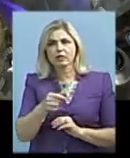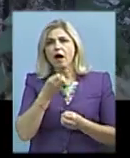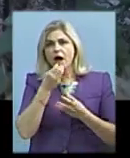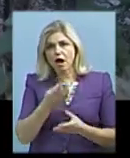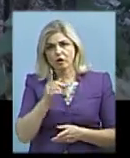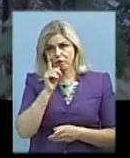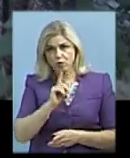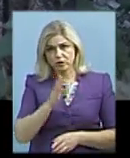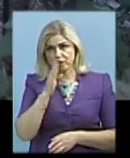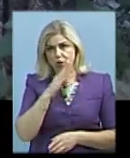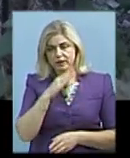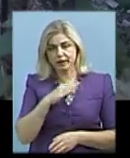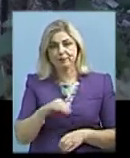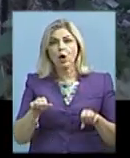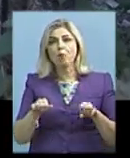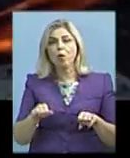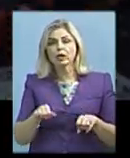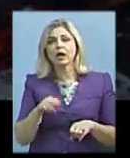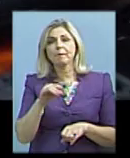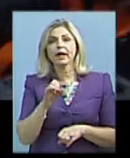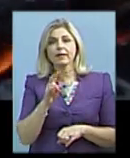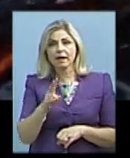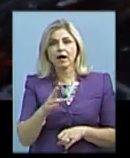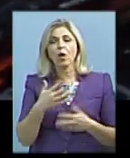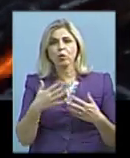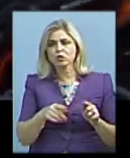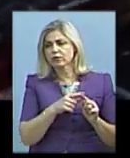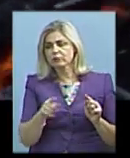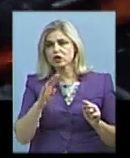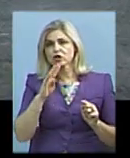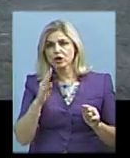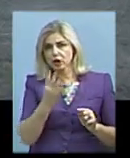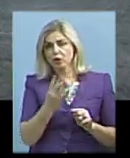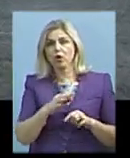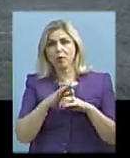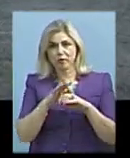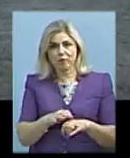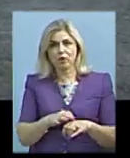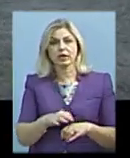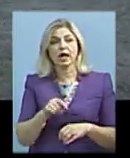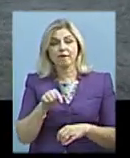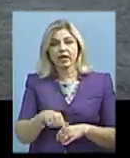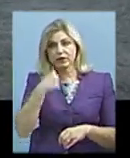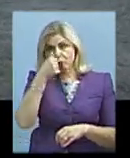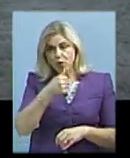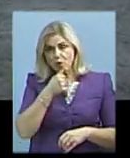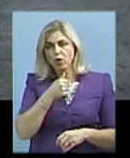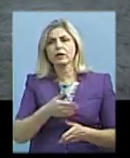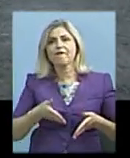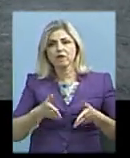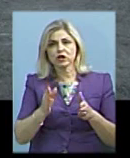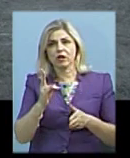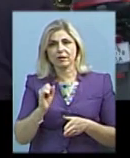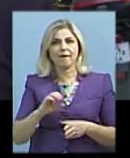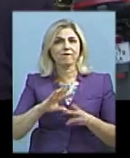вода. Мотопікніки Чупакабра 7 років поспіль влаштовував на місцевому рівні. Цьогоріч захід вперше вийшов на всеукраїнський